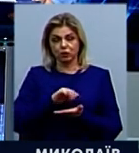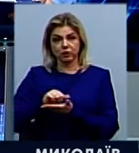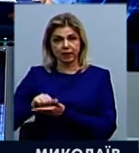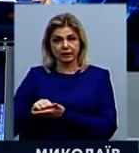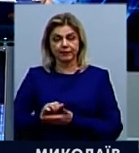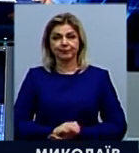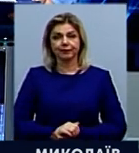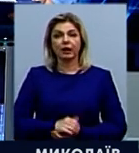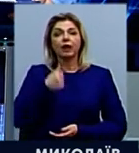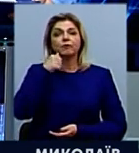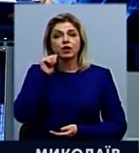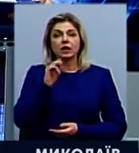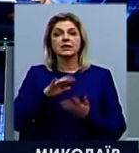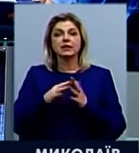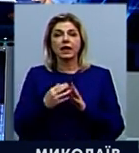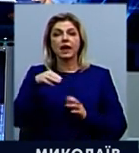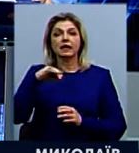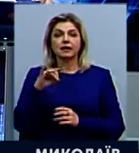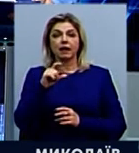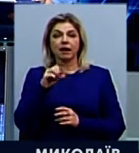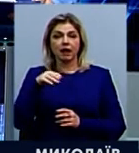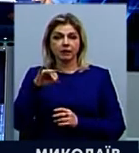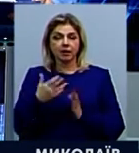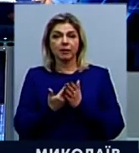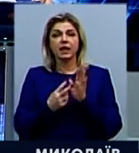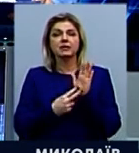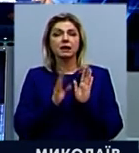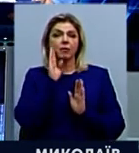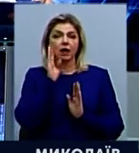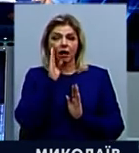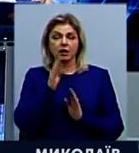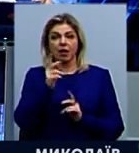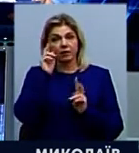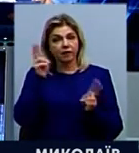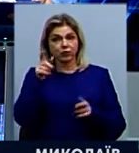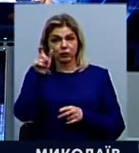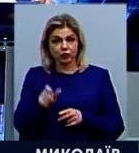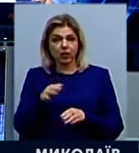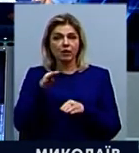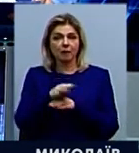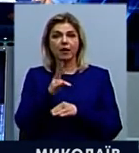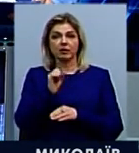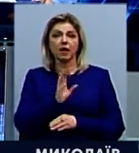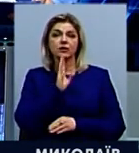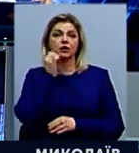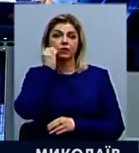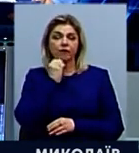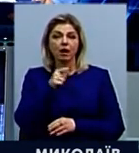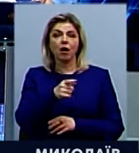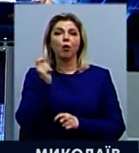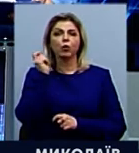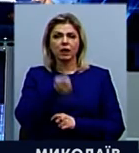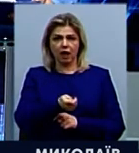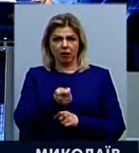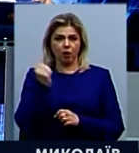на Миколаївщині поблизу села Трихати близько 7 години ранку невідомий напав на 50-річну жінку. Чоловік вдарив її пляшкою по голові